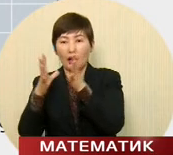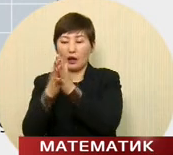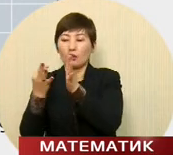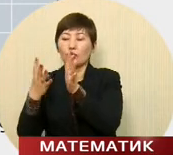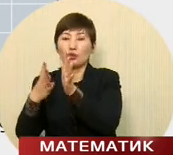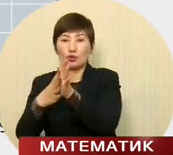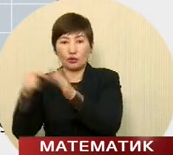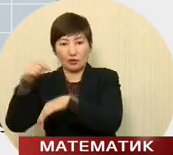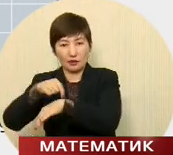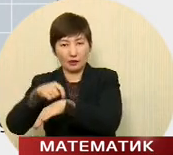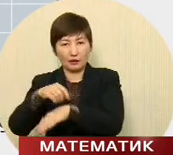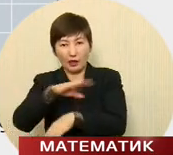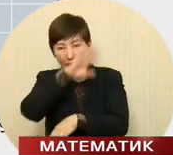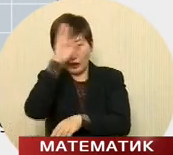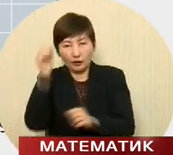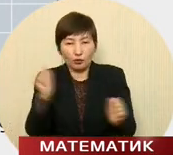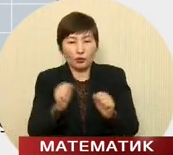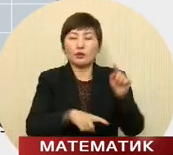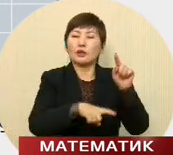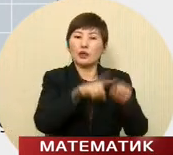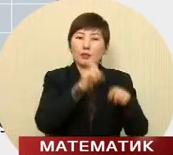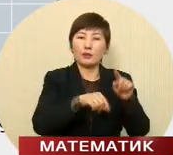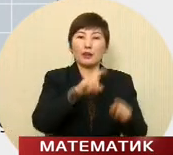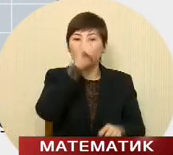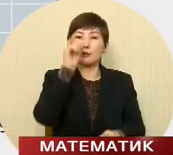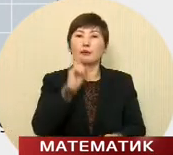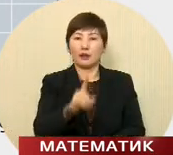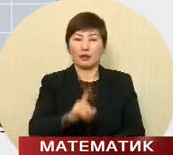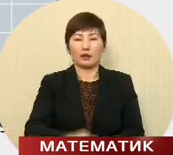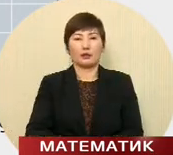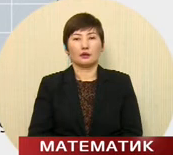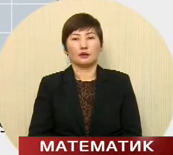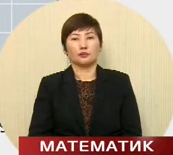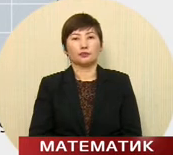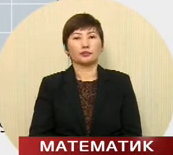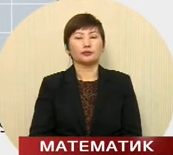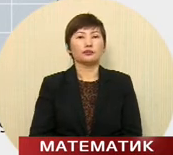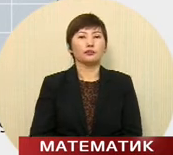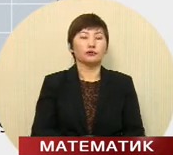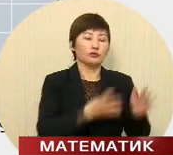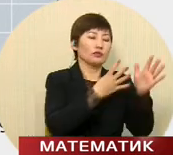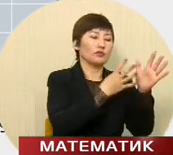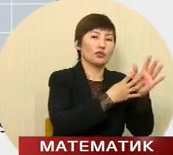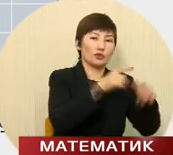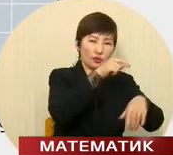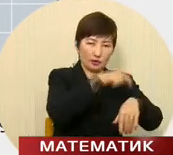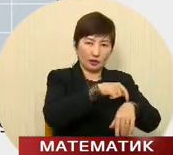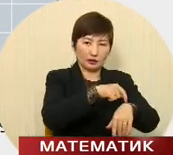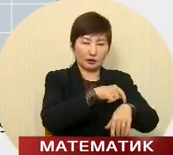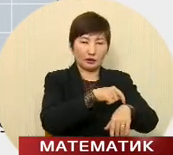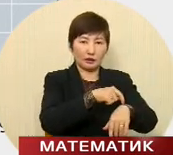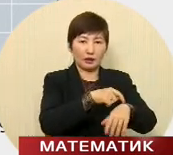температур хідэм хэм байсан бэ гэсэн байна. За тэгэхээр бүгдээрээ харъя. 9 цагт агаарын температур